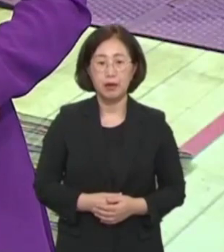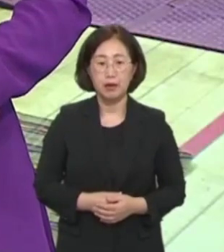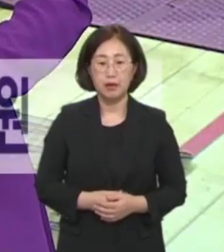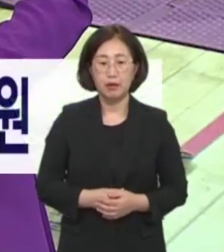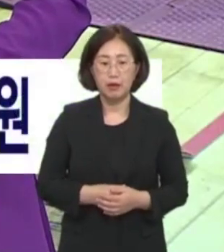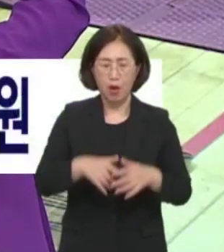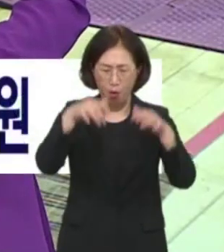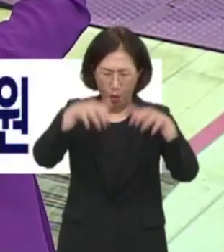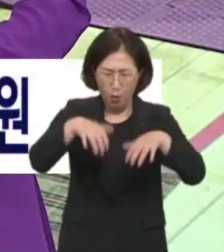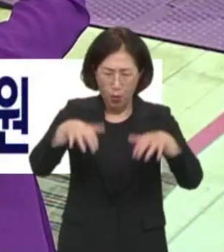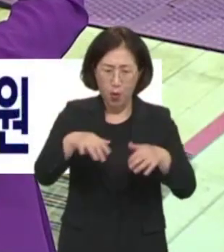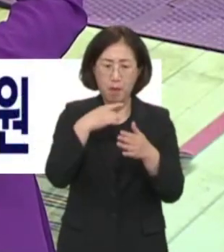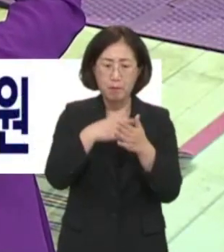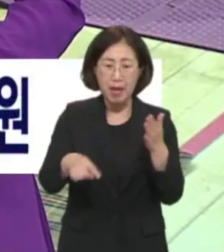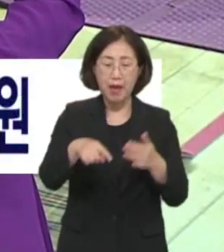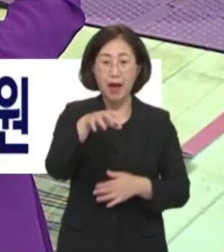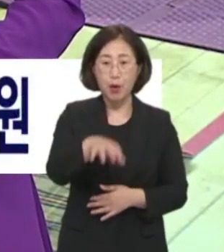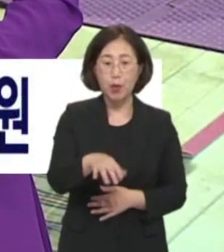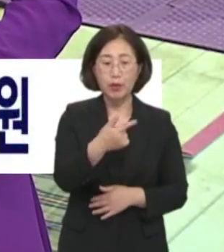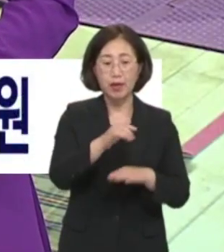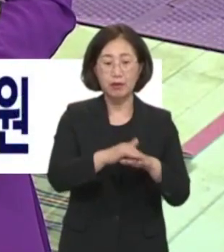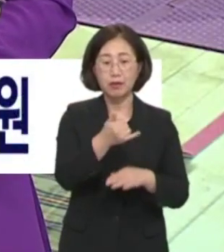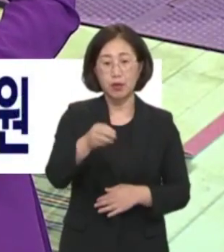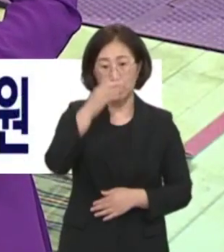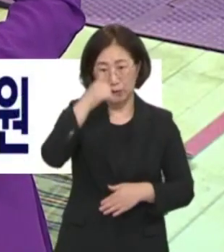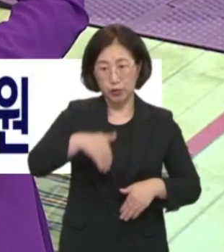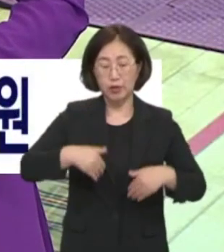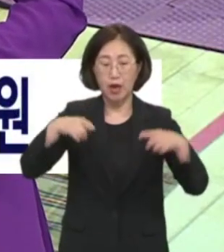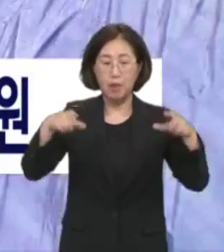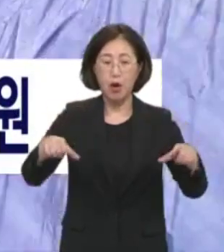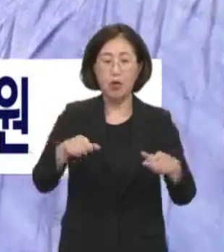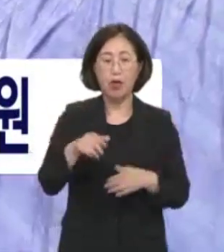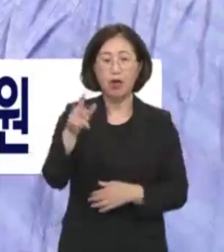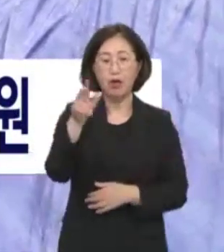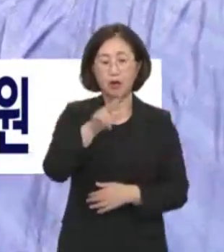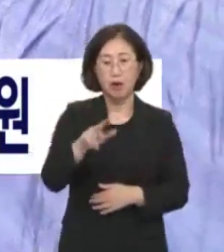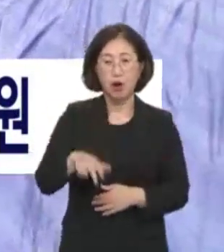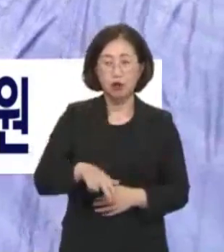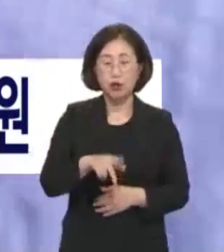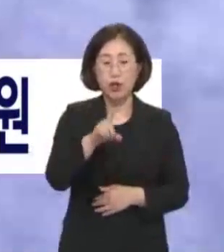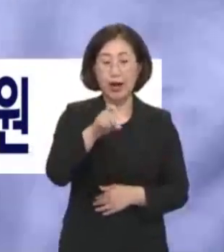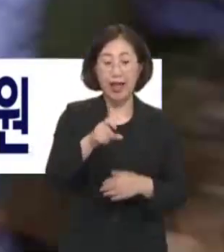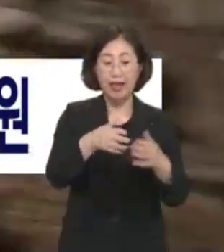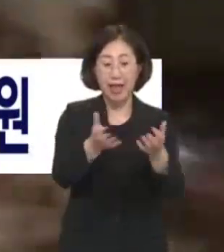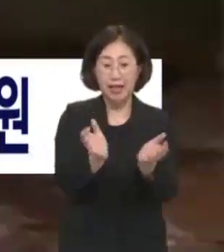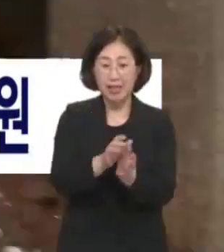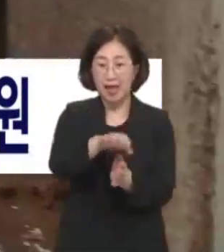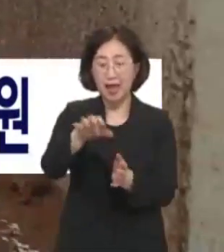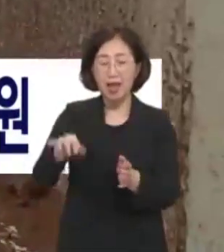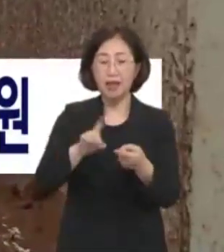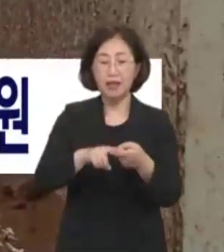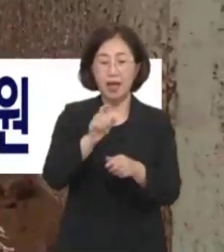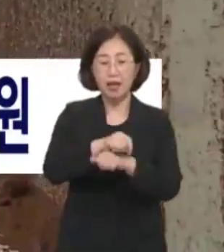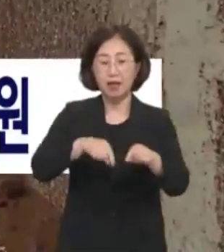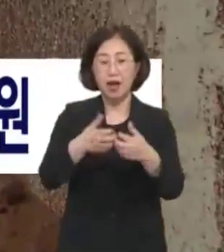이번 집중호우로 큰 피해를 본 대전, 세종, 충남 등 전국 11개 지방자치단체에 대해